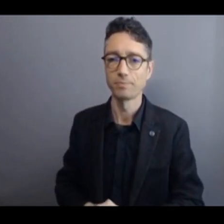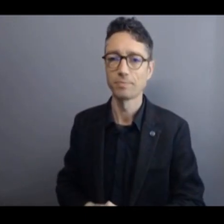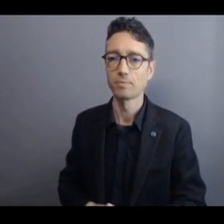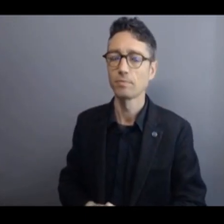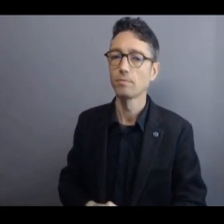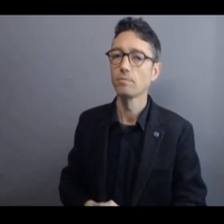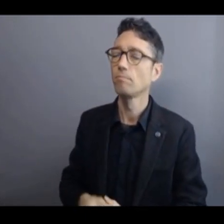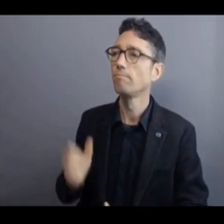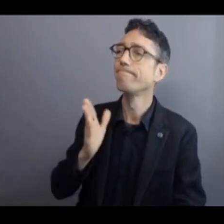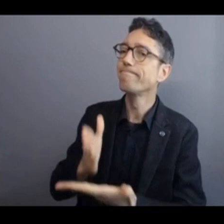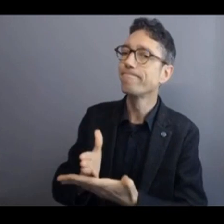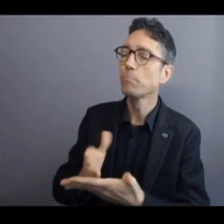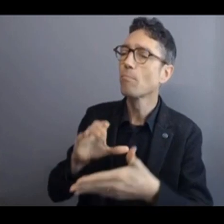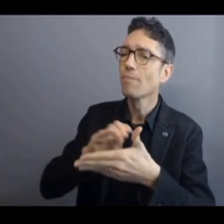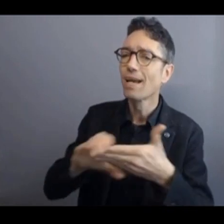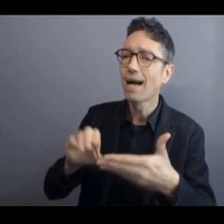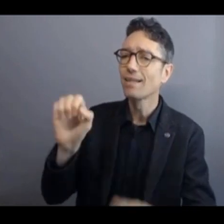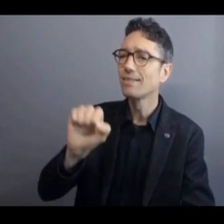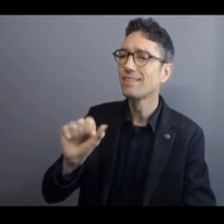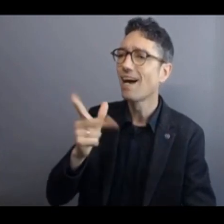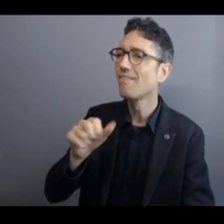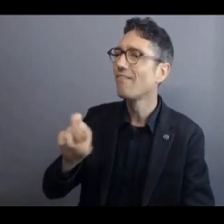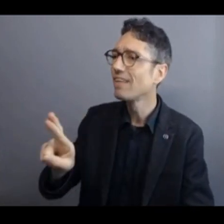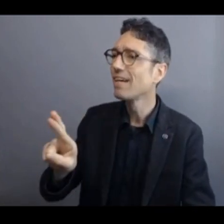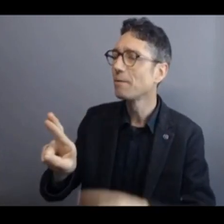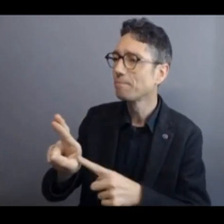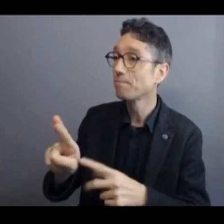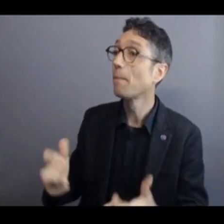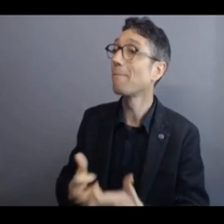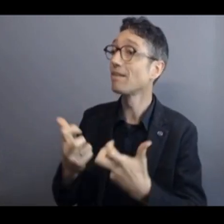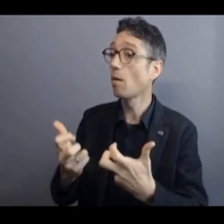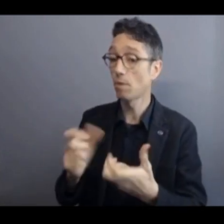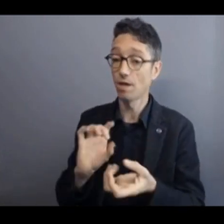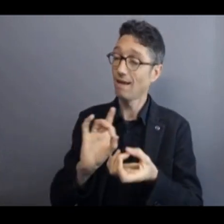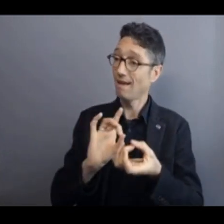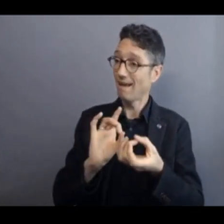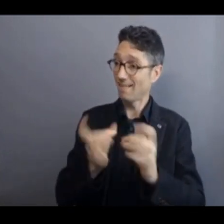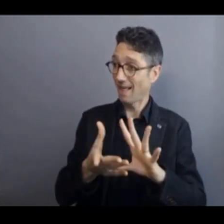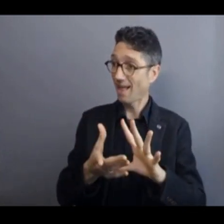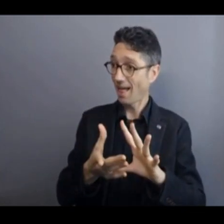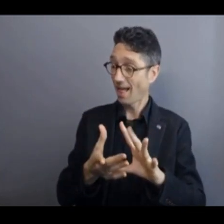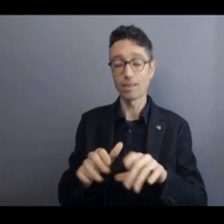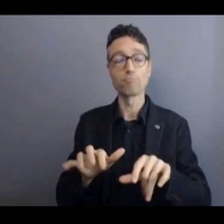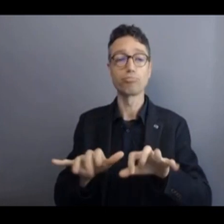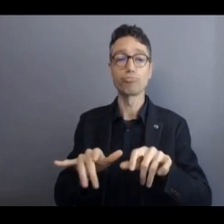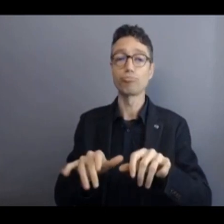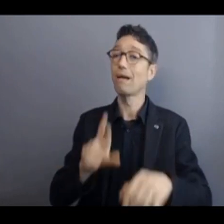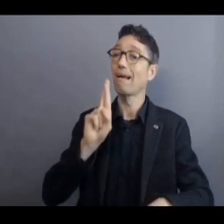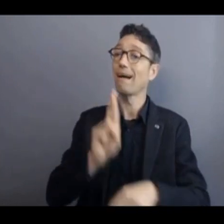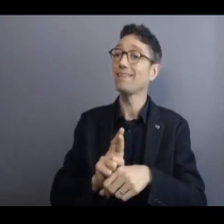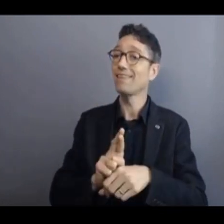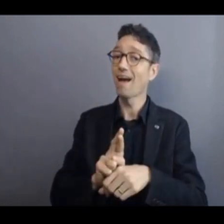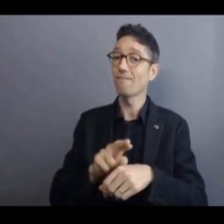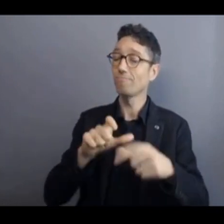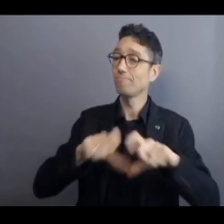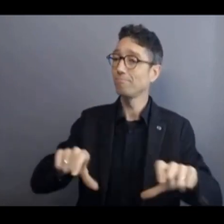commande sur Internet, on commande nos billets d'avion chez Air France, automatiquement Saphir vous appelle. C'est-à-dire qu'il y a toujours un appel téléphonique derrière pour dire que c'est OK, tout va